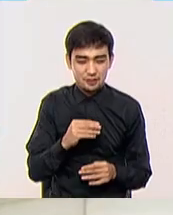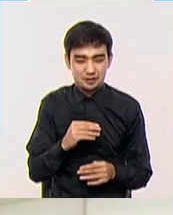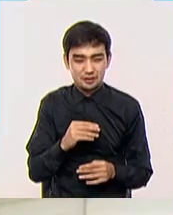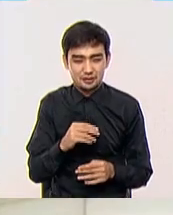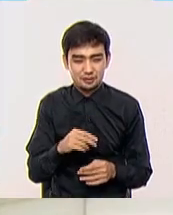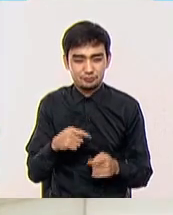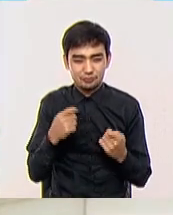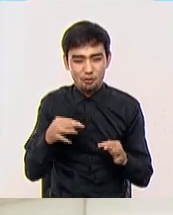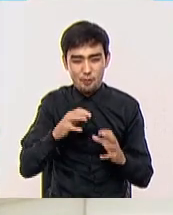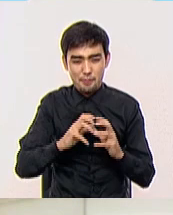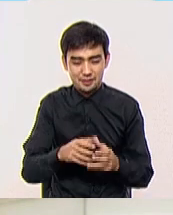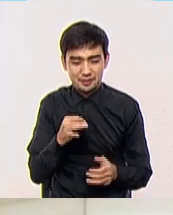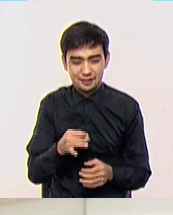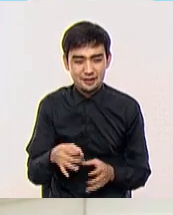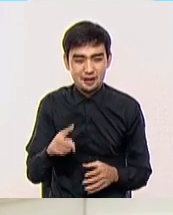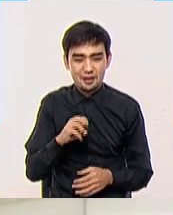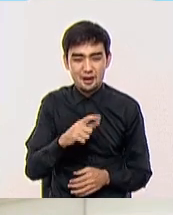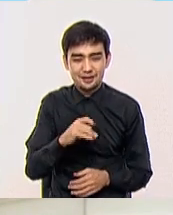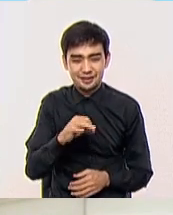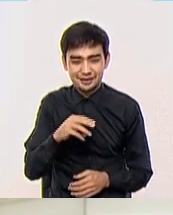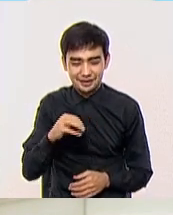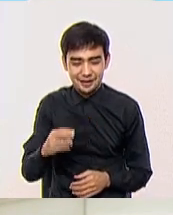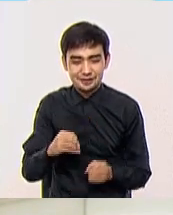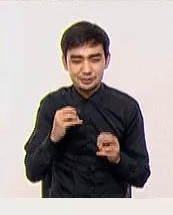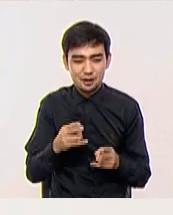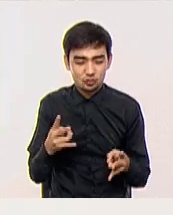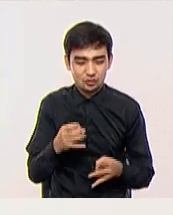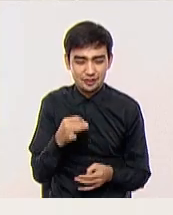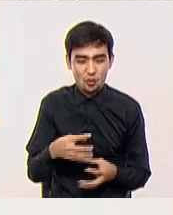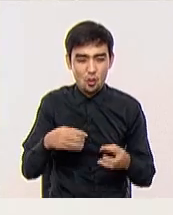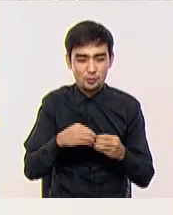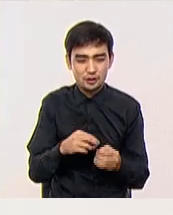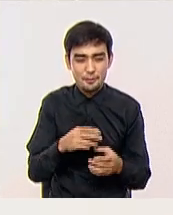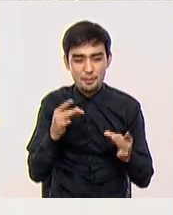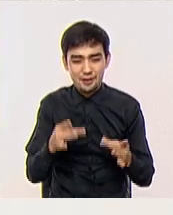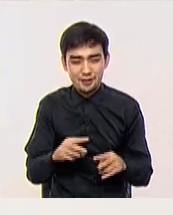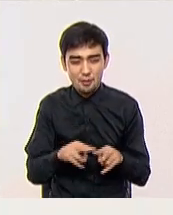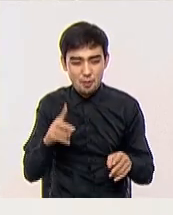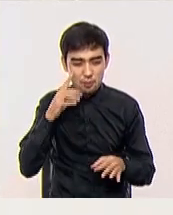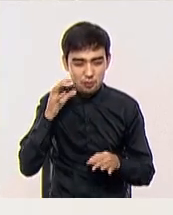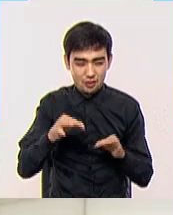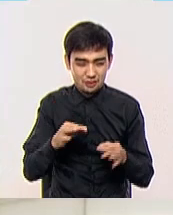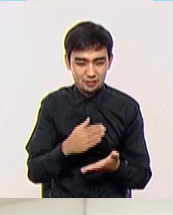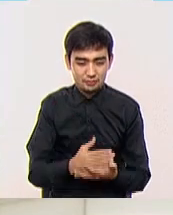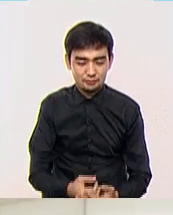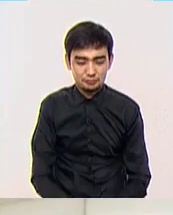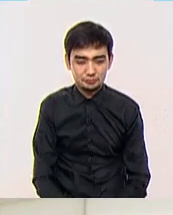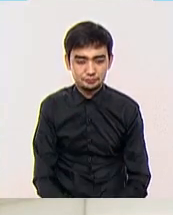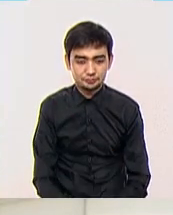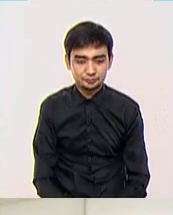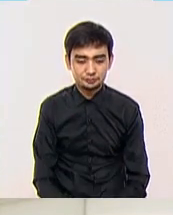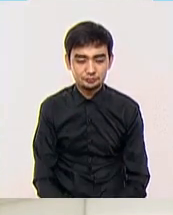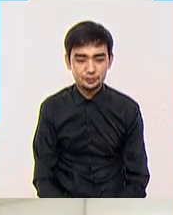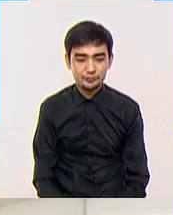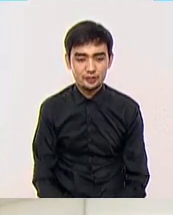Для этого нужна современная логистическая инфраструктура, есть уже общий пакет таких проектов. Важно